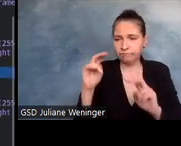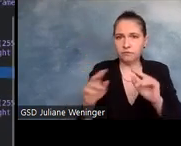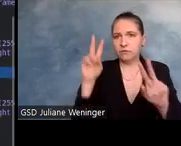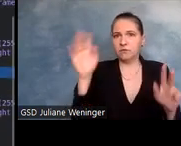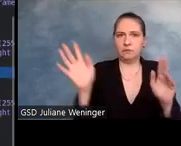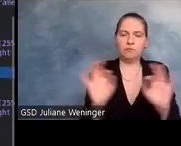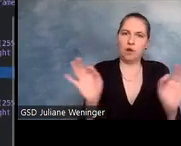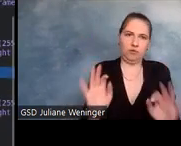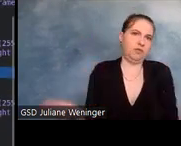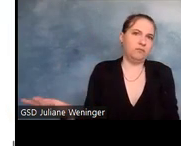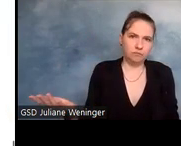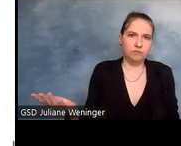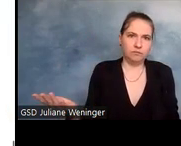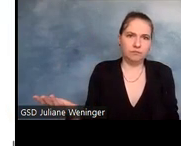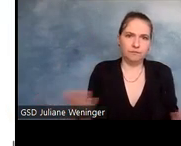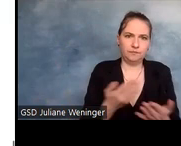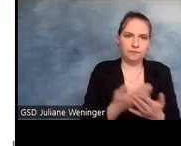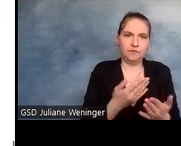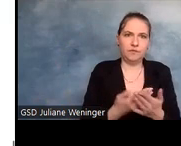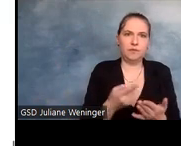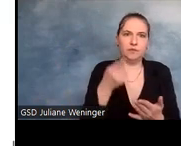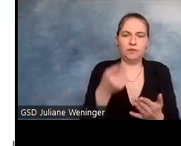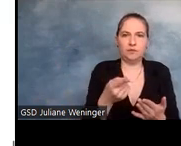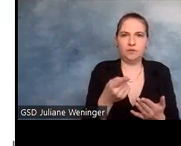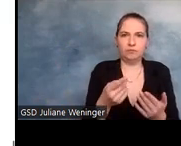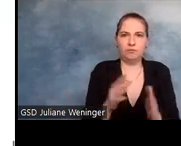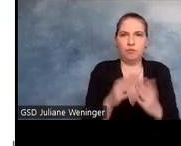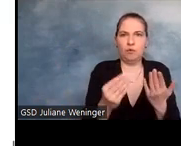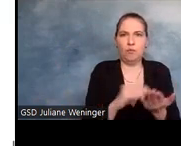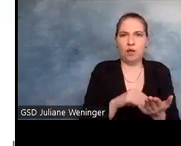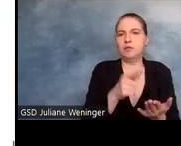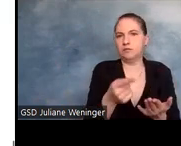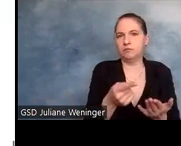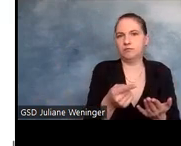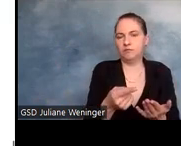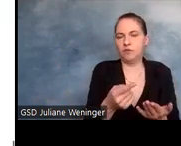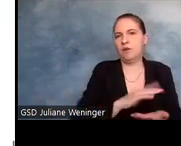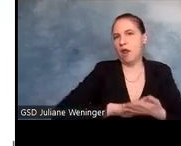was. Erleichtert uns dieses Bookmarklet, indem es einfach direkt auf die Webseite reinschreibt,